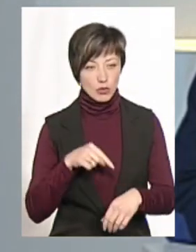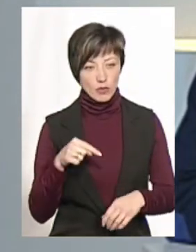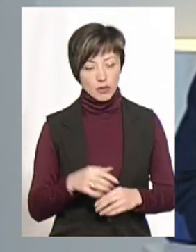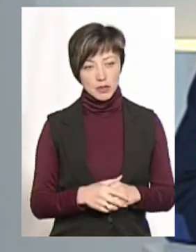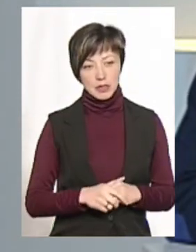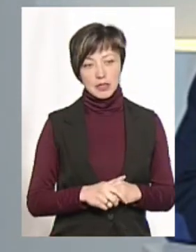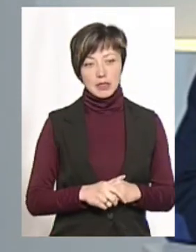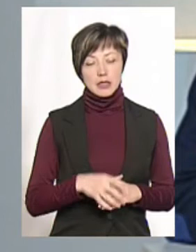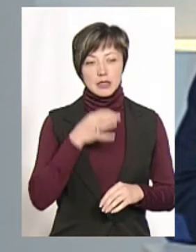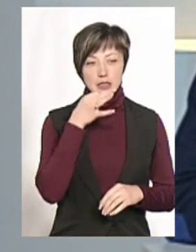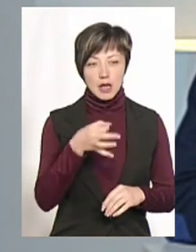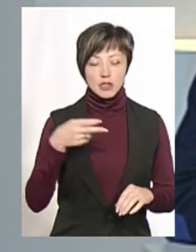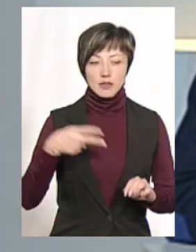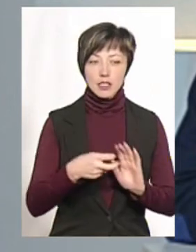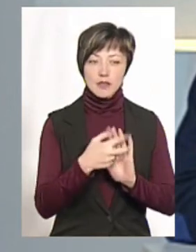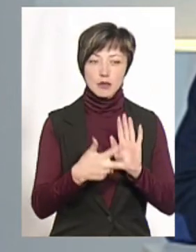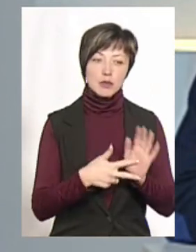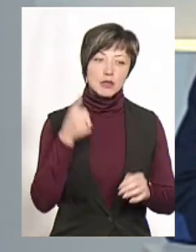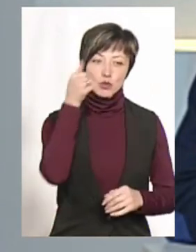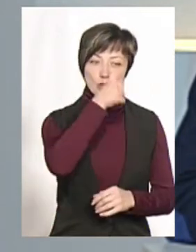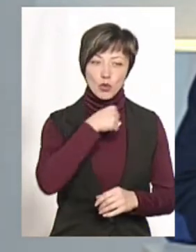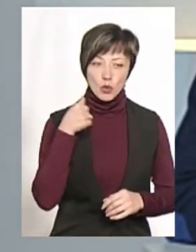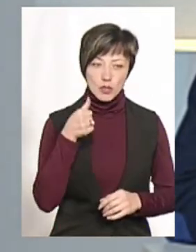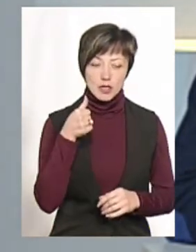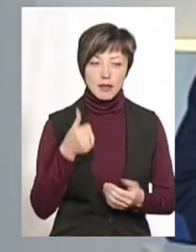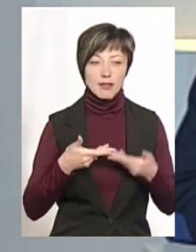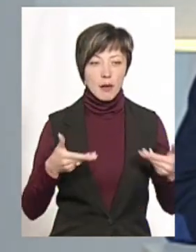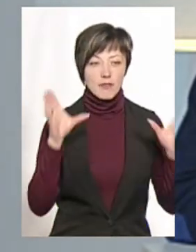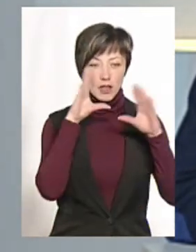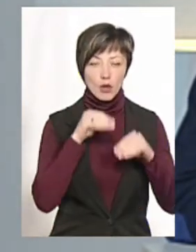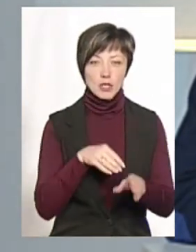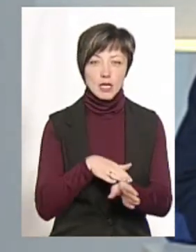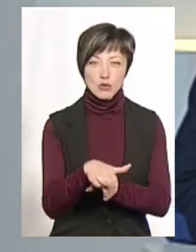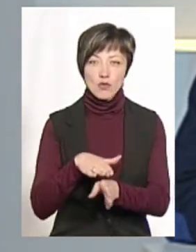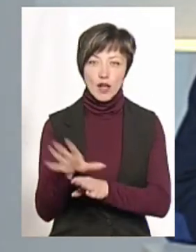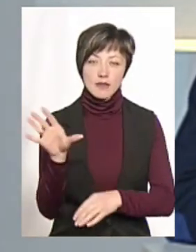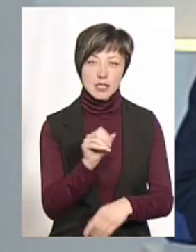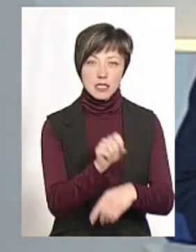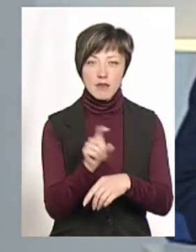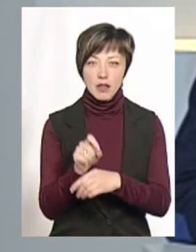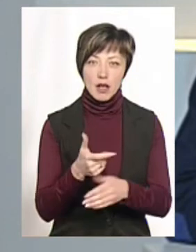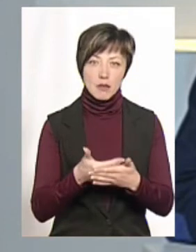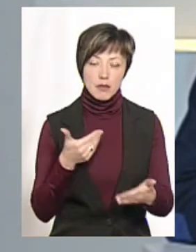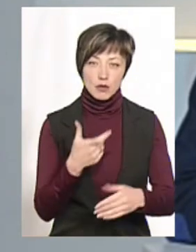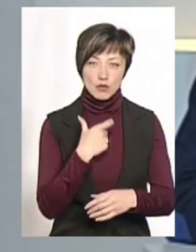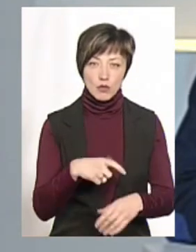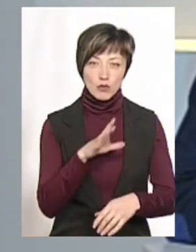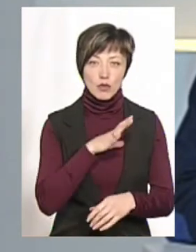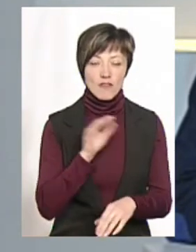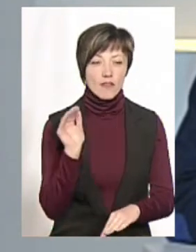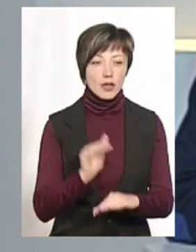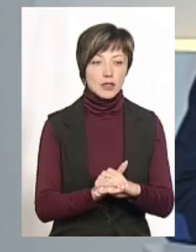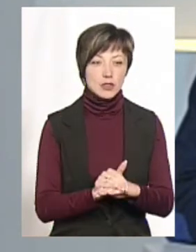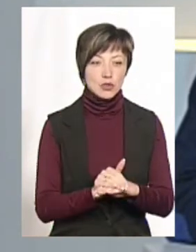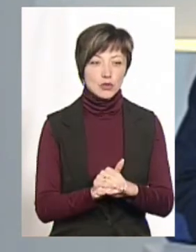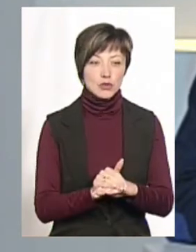реагувати. Зазначу, що в 2018 році нам вдалося реалізувати всі ті завдання, які ми перед собою ставили.